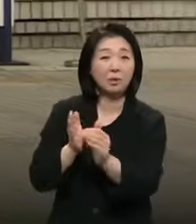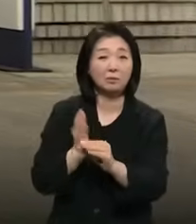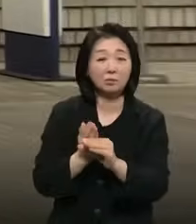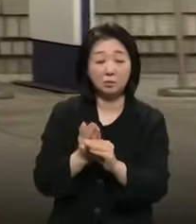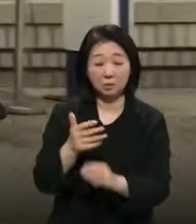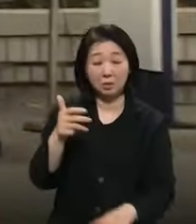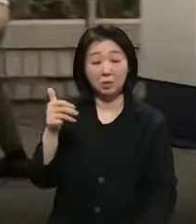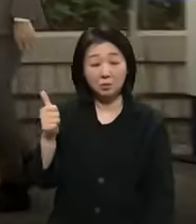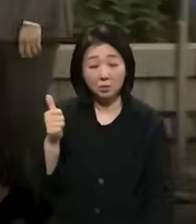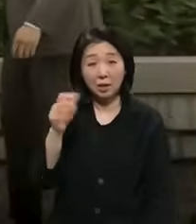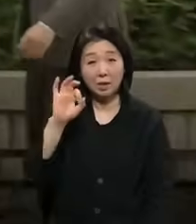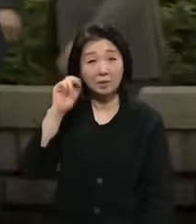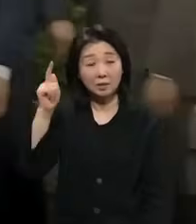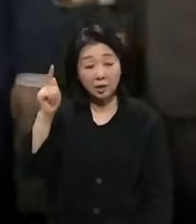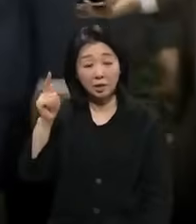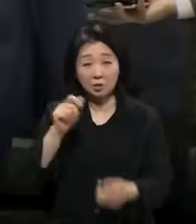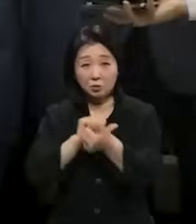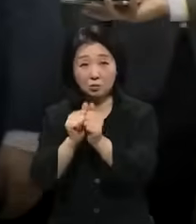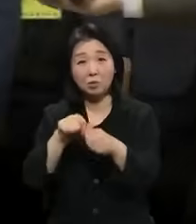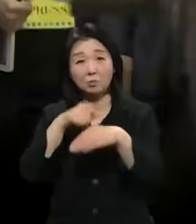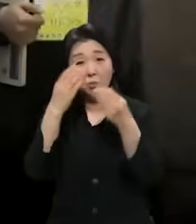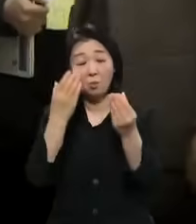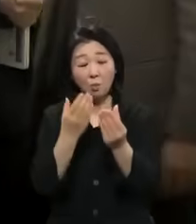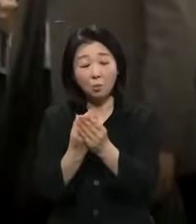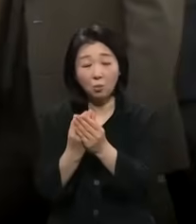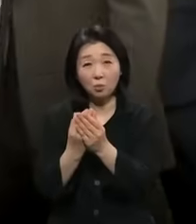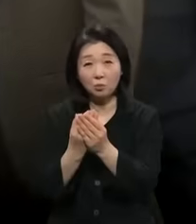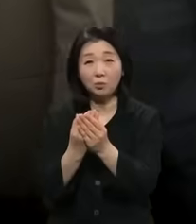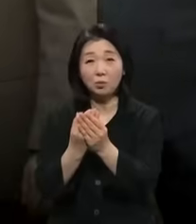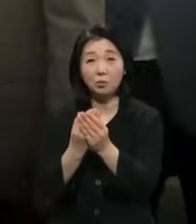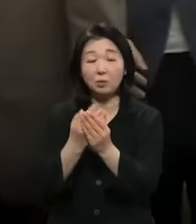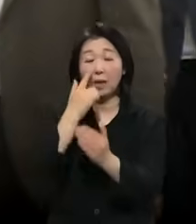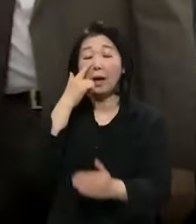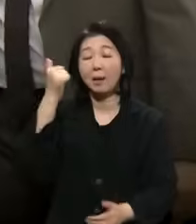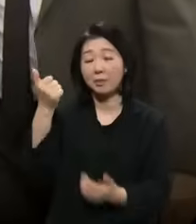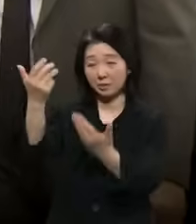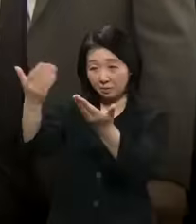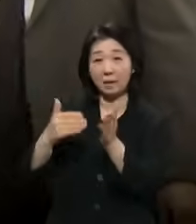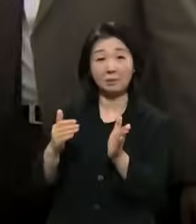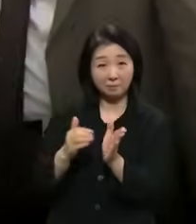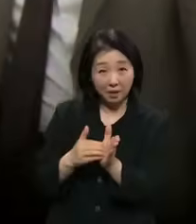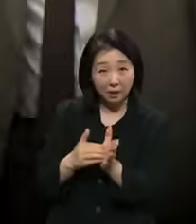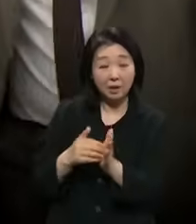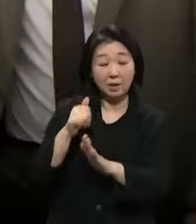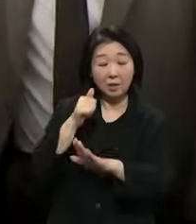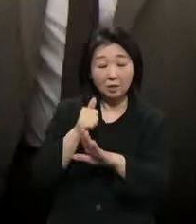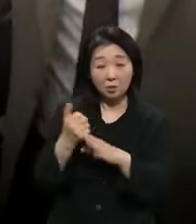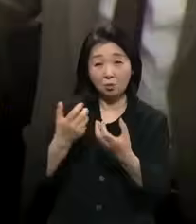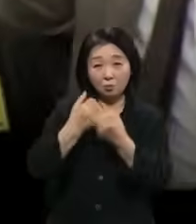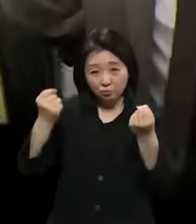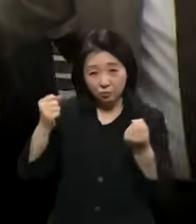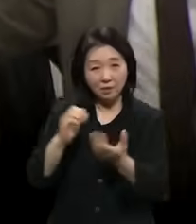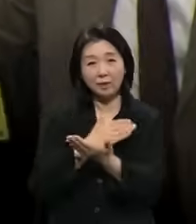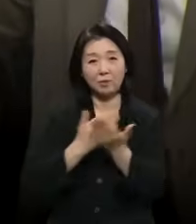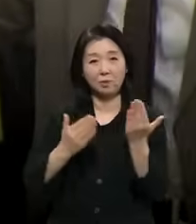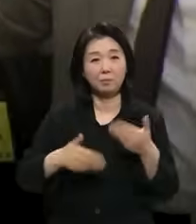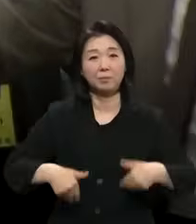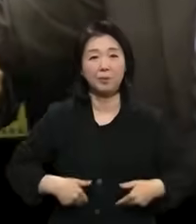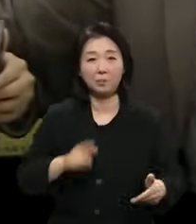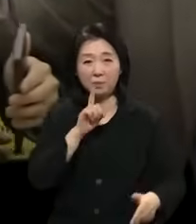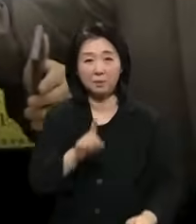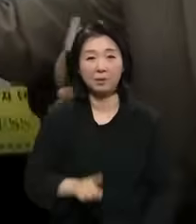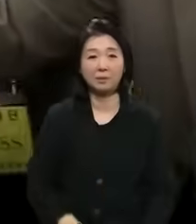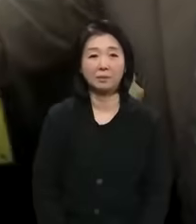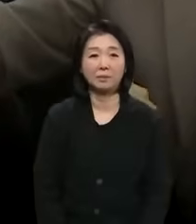회장은 SK그룹 주식은 모두 선대 최종현 회장에게 받은 재산으로 분할 대상이 아니라고 주장하고 있는